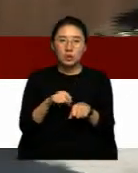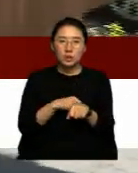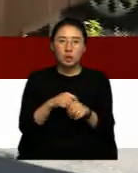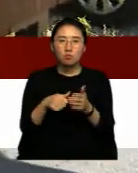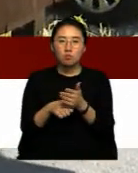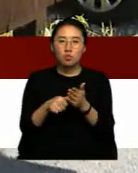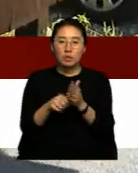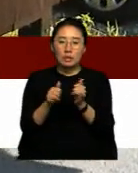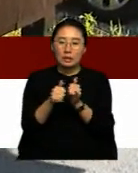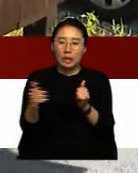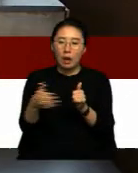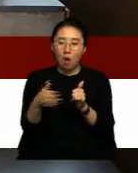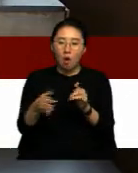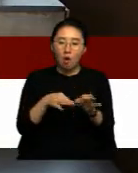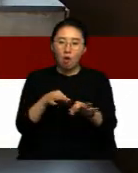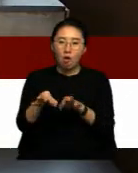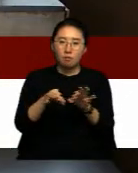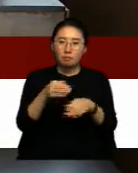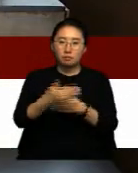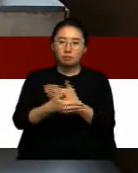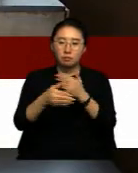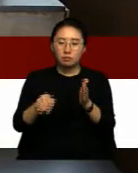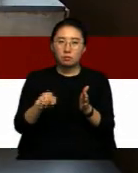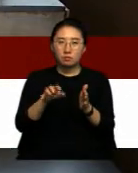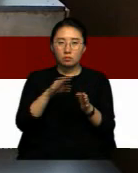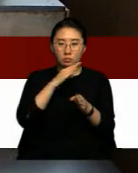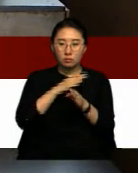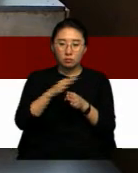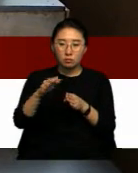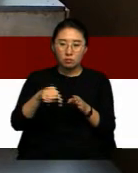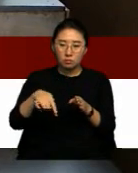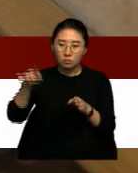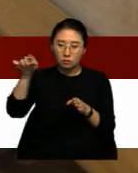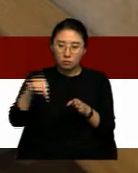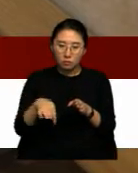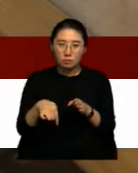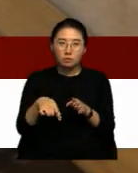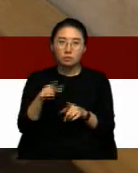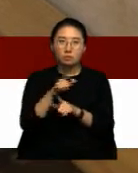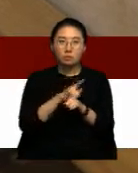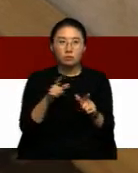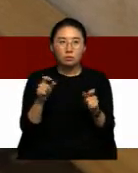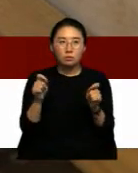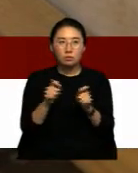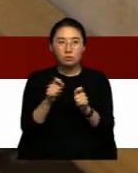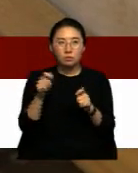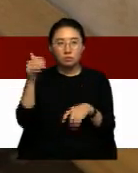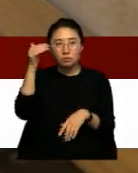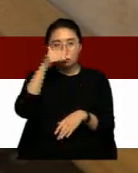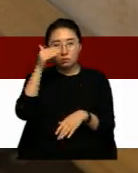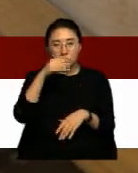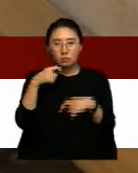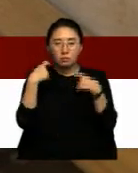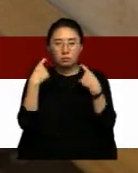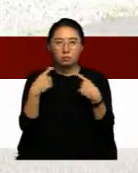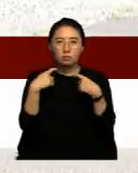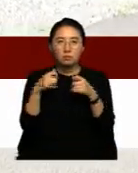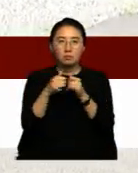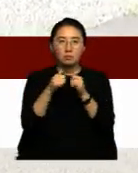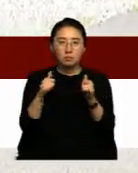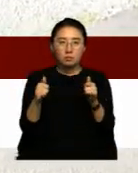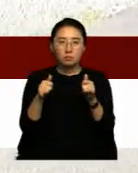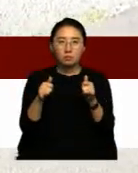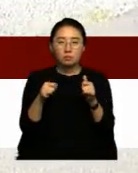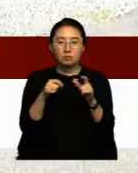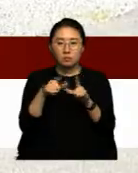무인 가판대라고 합니다. 이 호명호수나 북한강 레저타운, 수상 레저타운 등 인근 관광지를 찾는 관광객들이